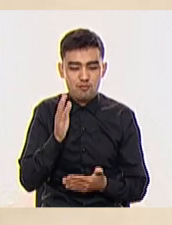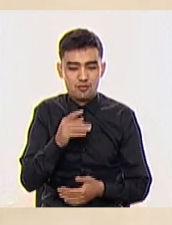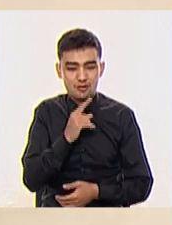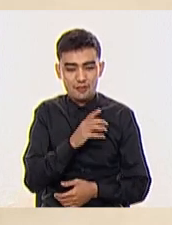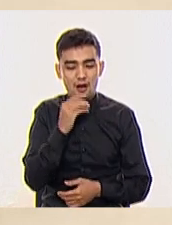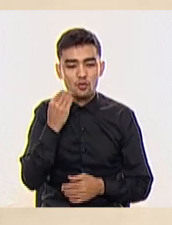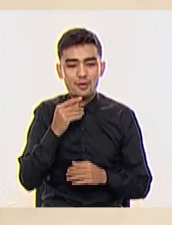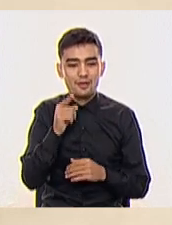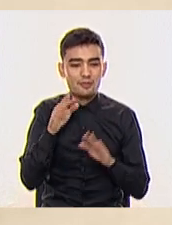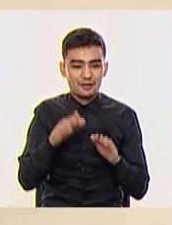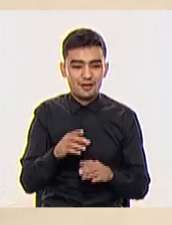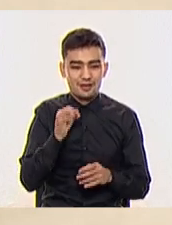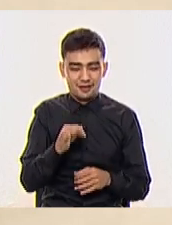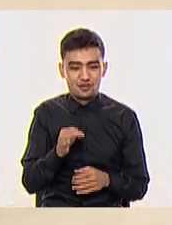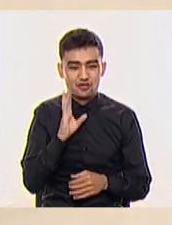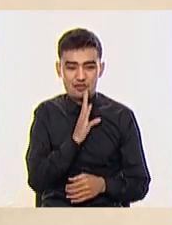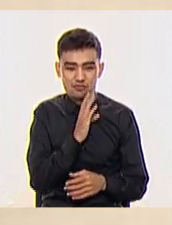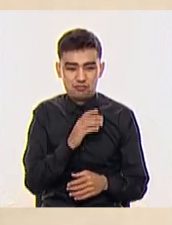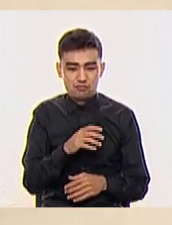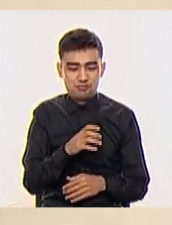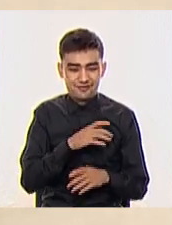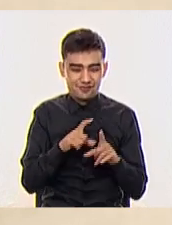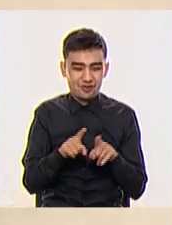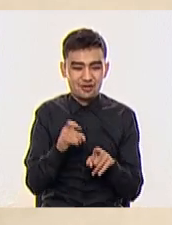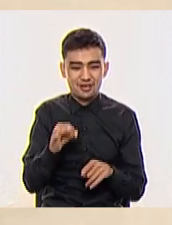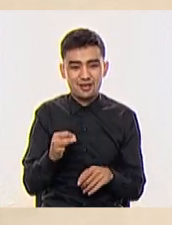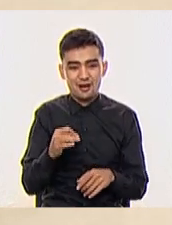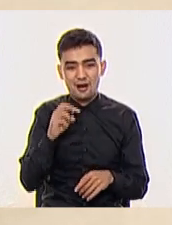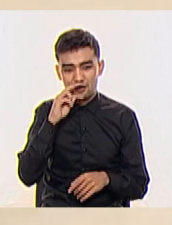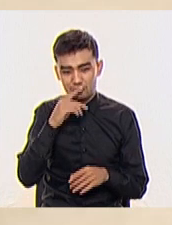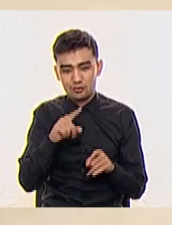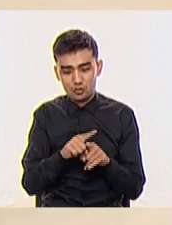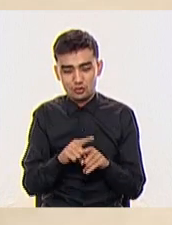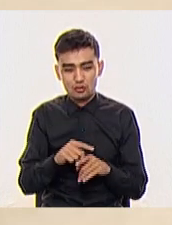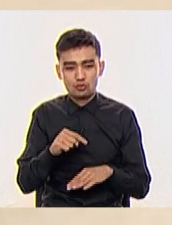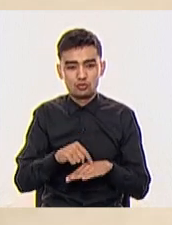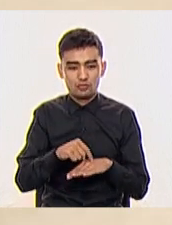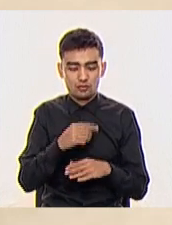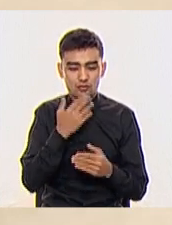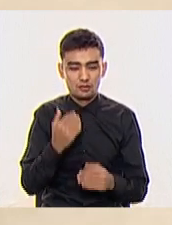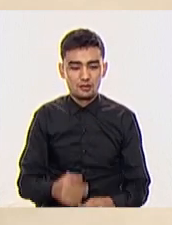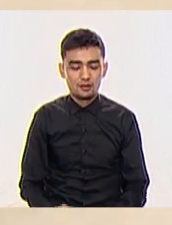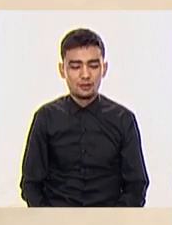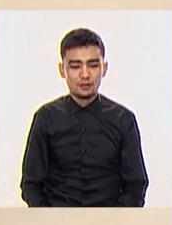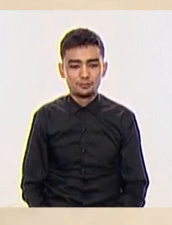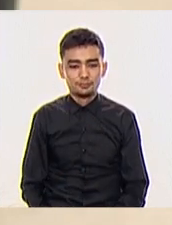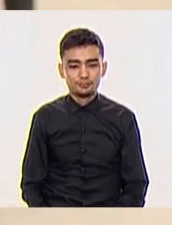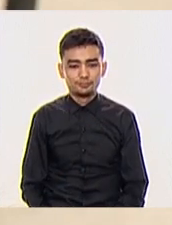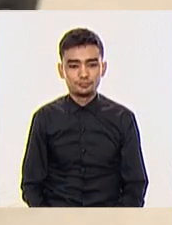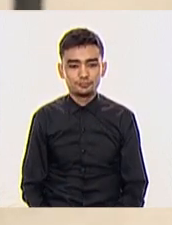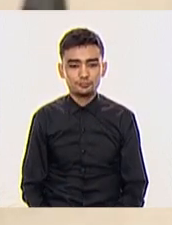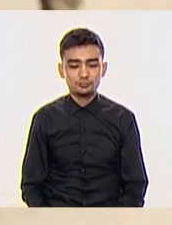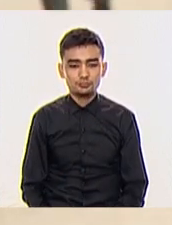Бірақ Ақтөбенің бетке ұстар ханымдары саяси тұрғыдан да қателік жібергендерін әлі сезбейтін сияқты. Жанар Қожанова,